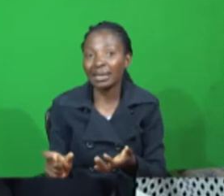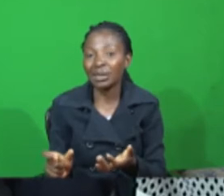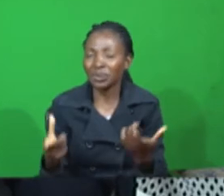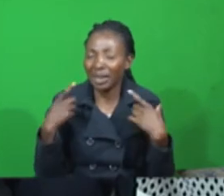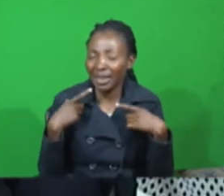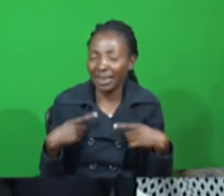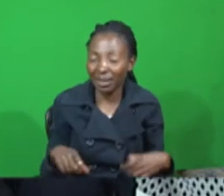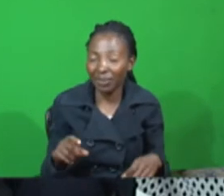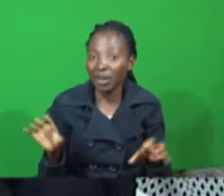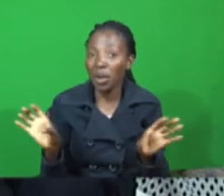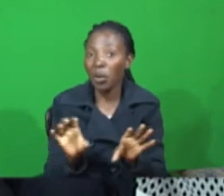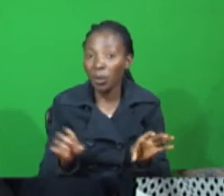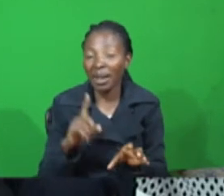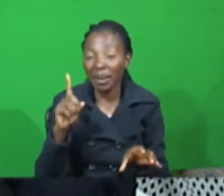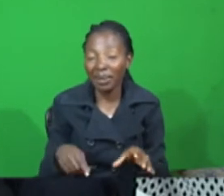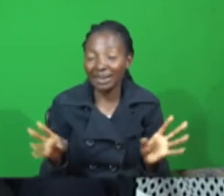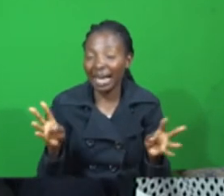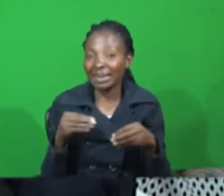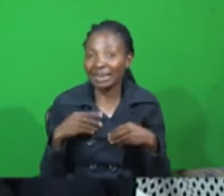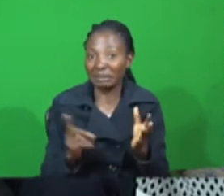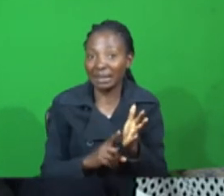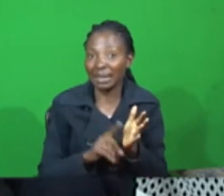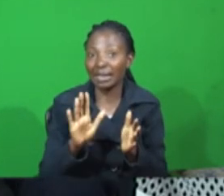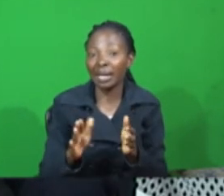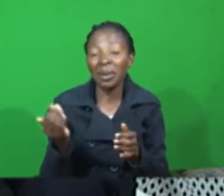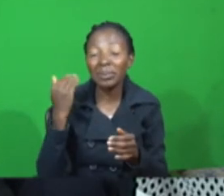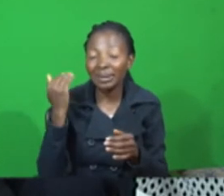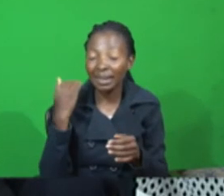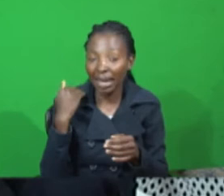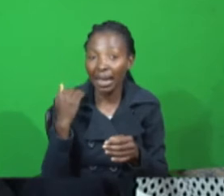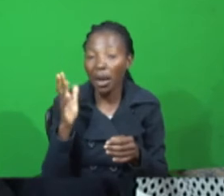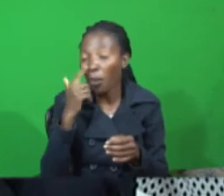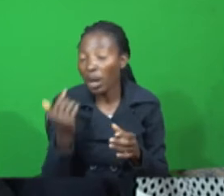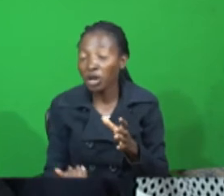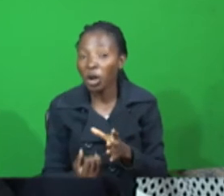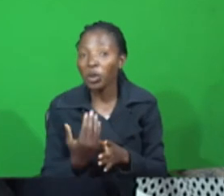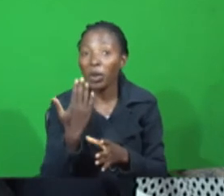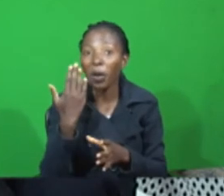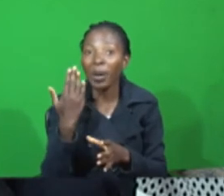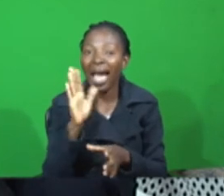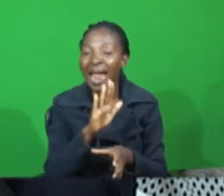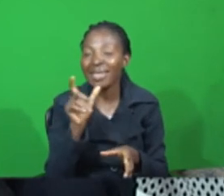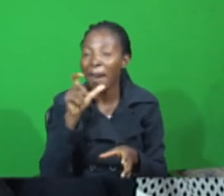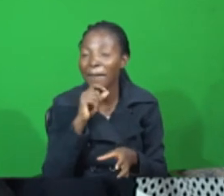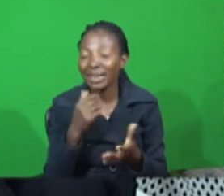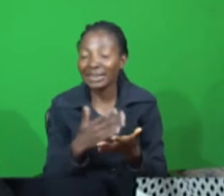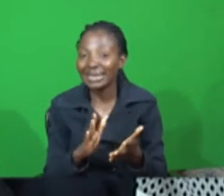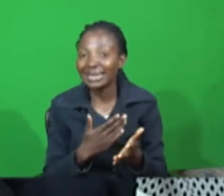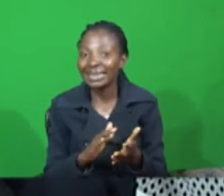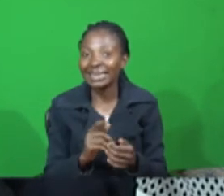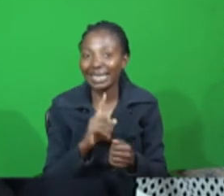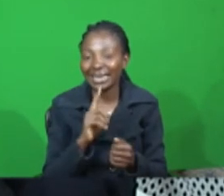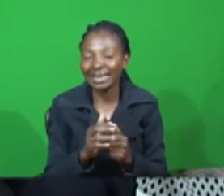agare pabasa anofanira kunga achitobvuma mazuva akara ndaikwira yakamboya ndaikura yakamboimbwa nemwe muchinda aive muno